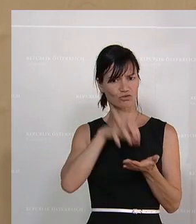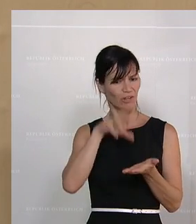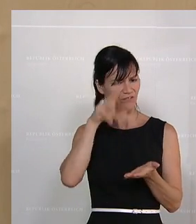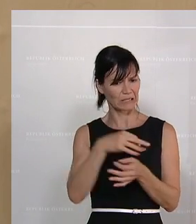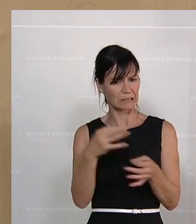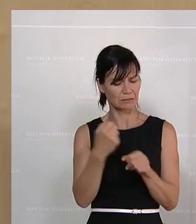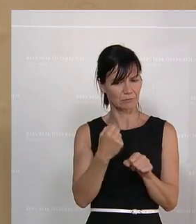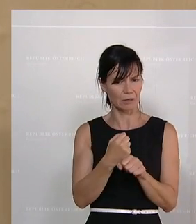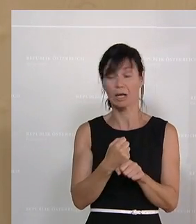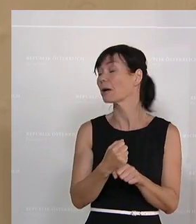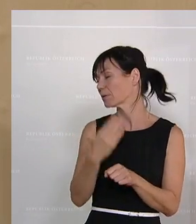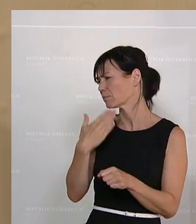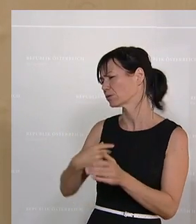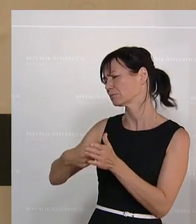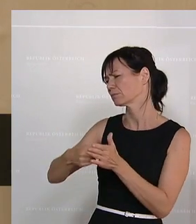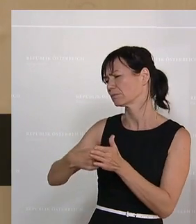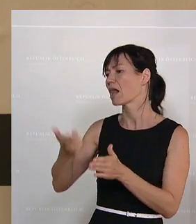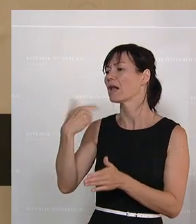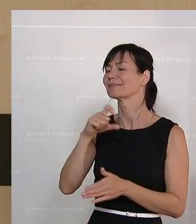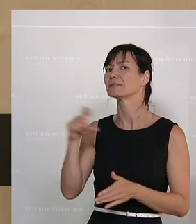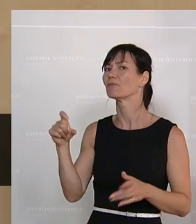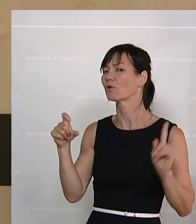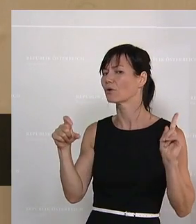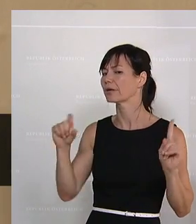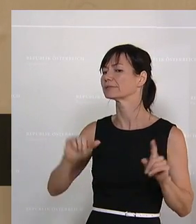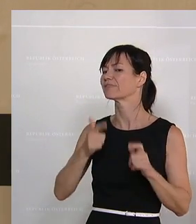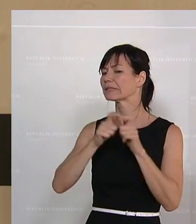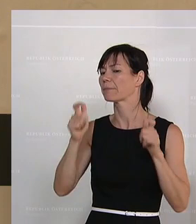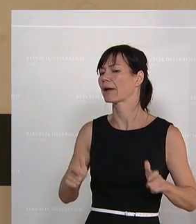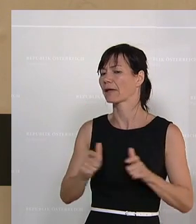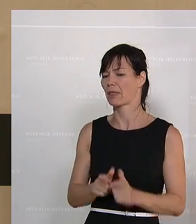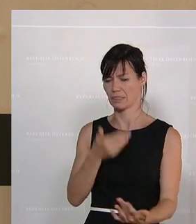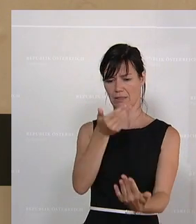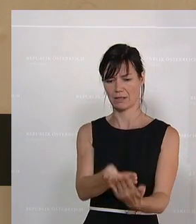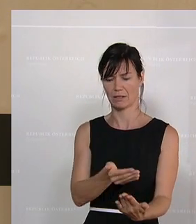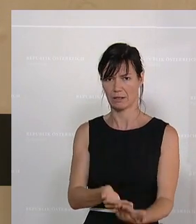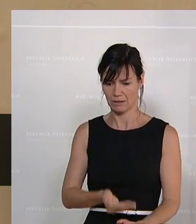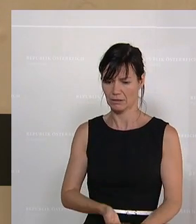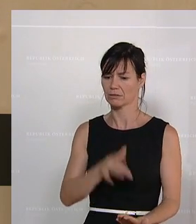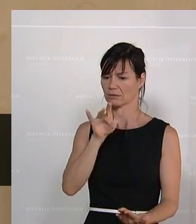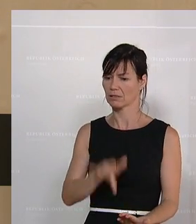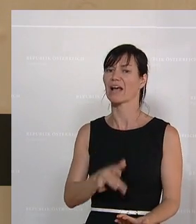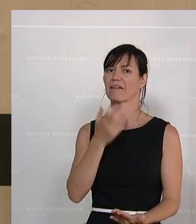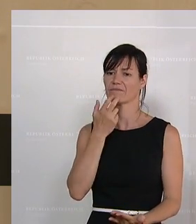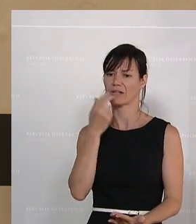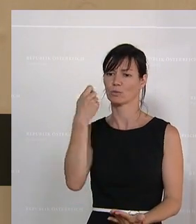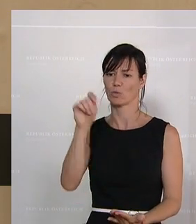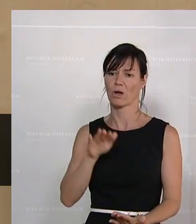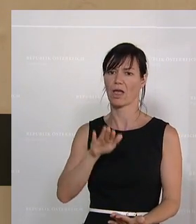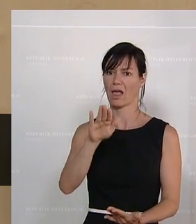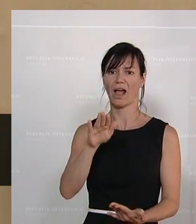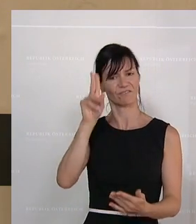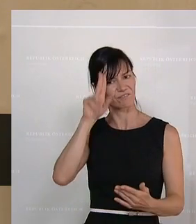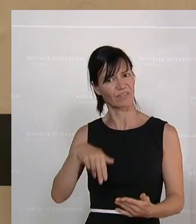stadt wien hat bereits letzte woche ein zweites paket hier vorgelegt um die auswirkungen der teuerung auf die wiener